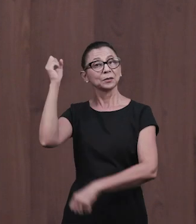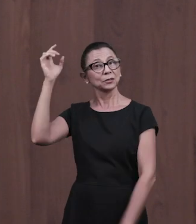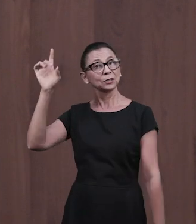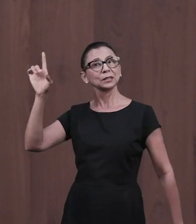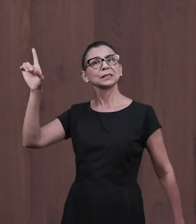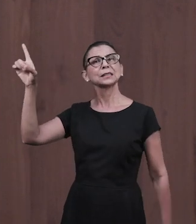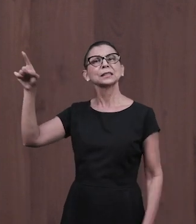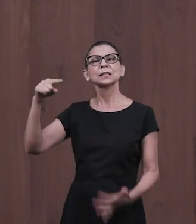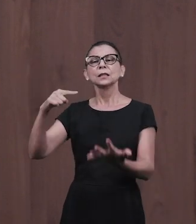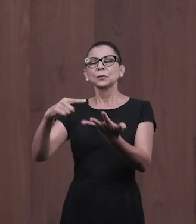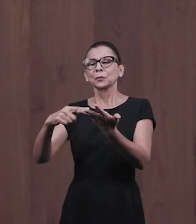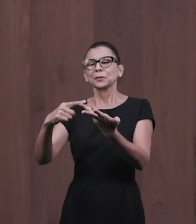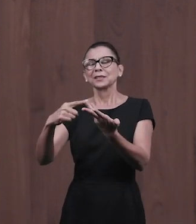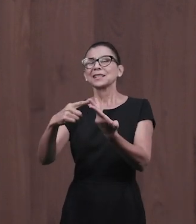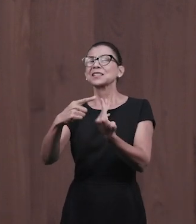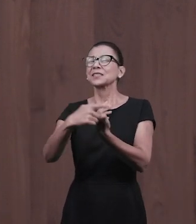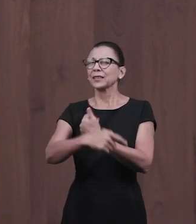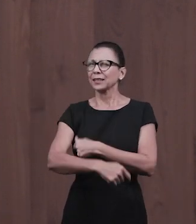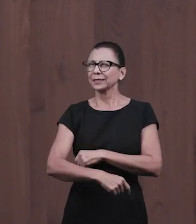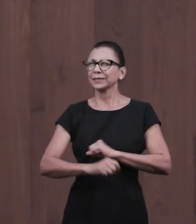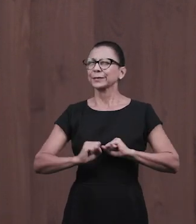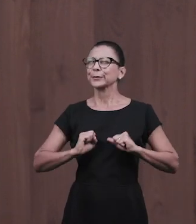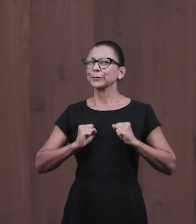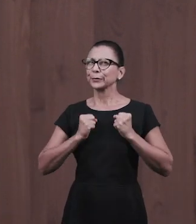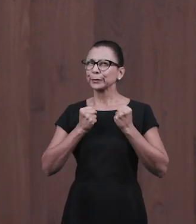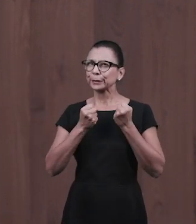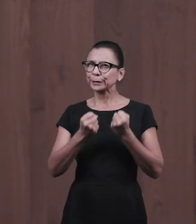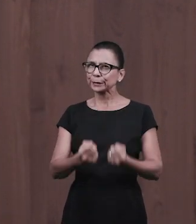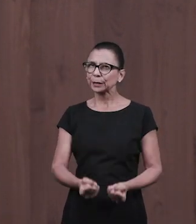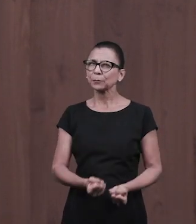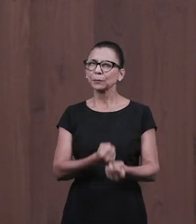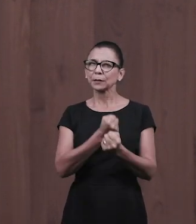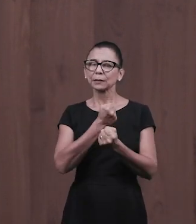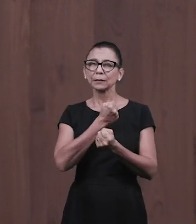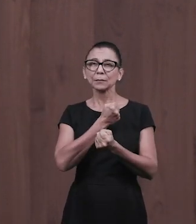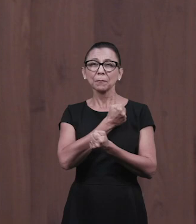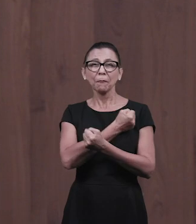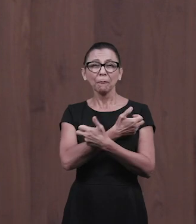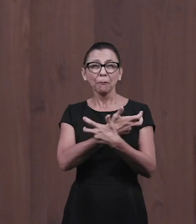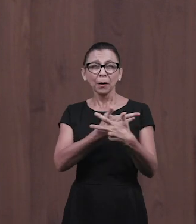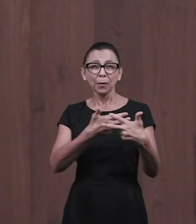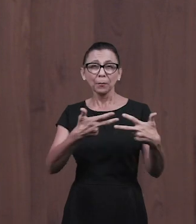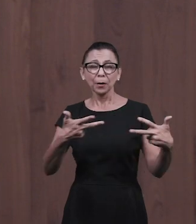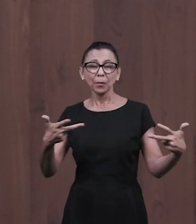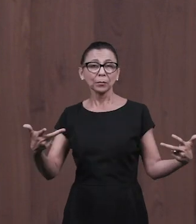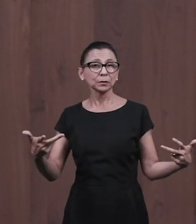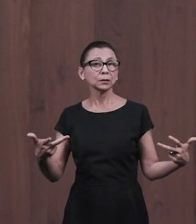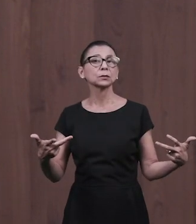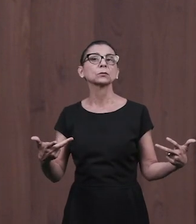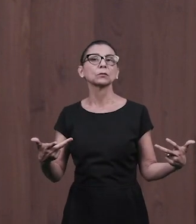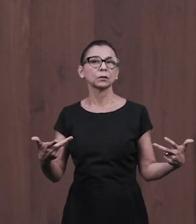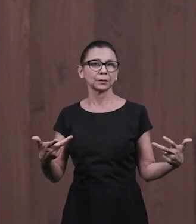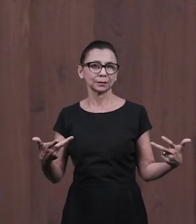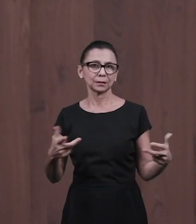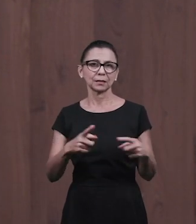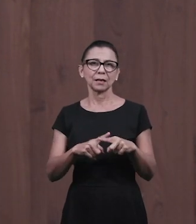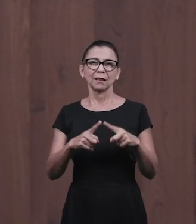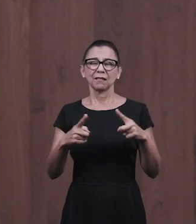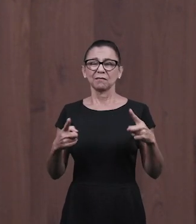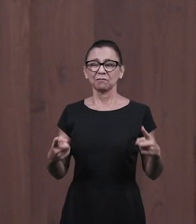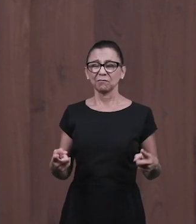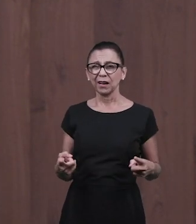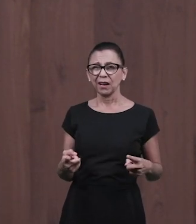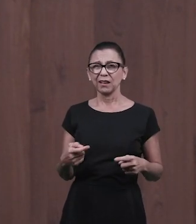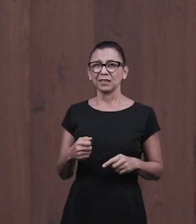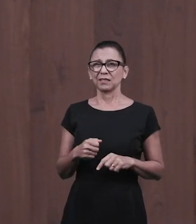Dieu. Combien de fois nous nous efforçons pour faire beaucoup de choses, mais nous ne nous efforçons pas pour assister